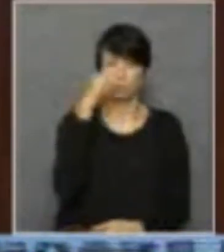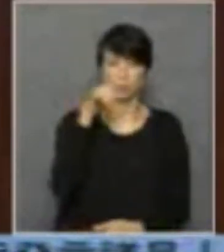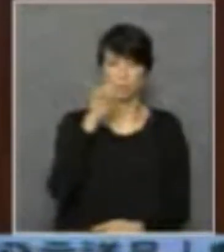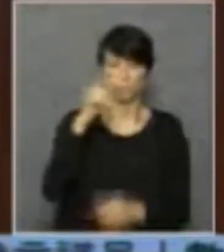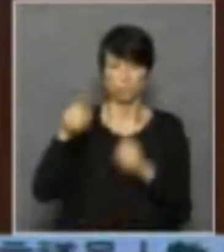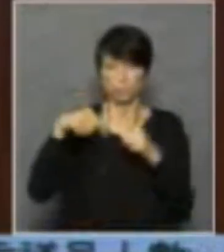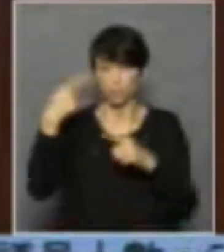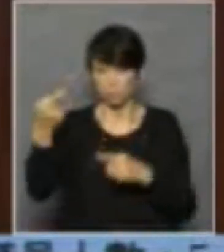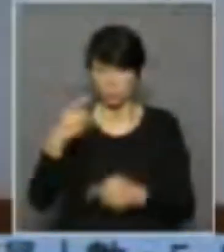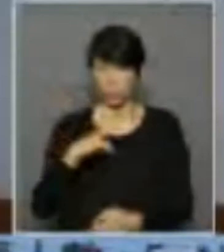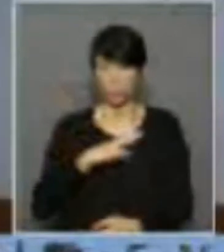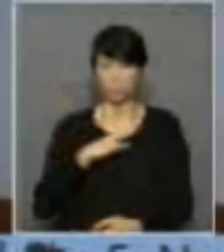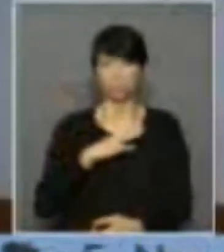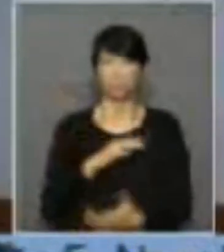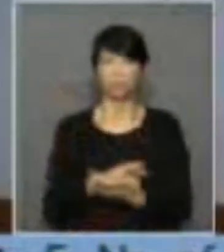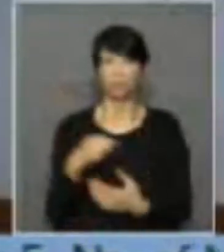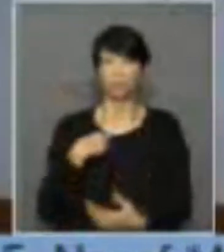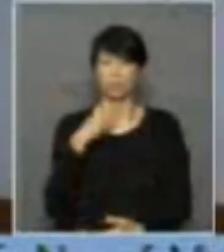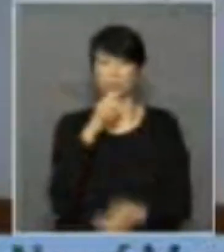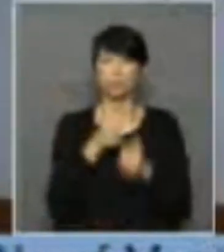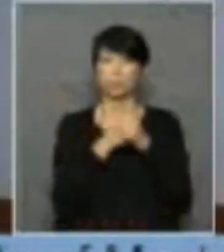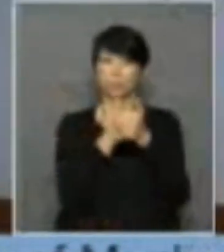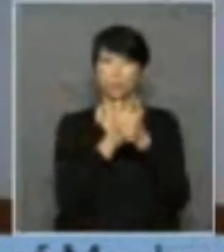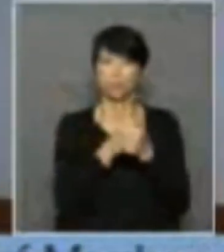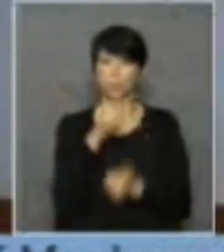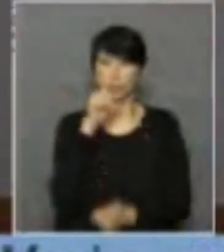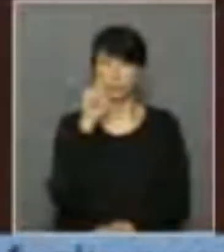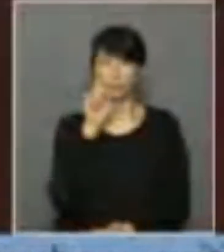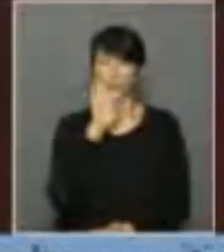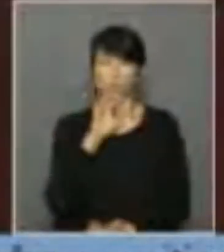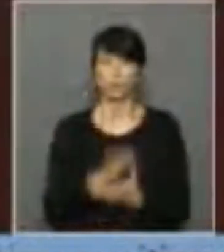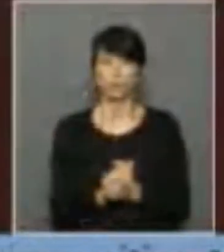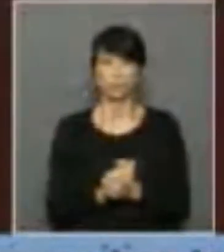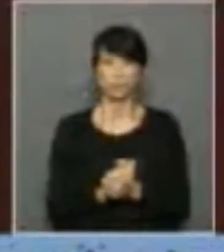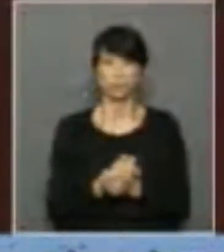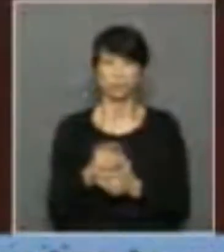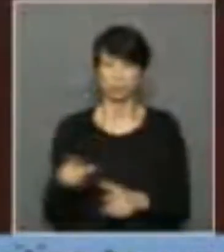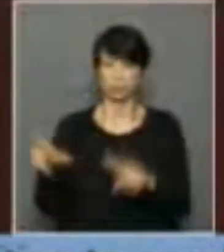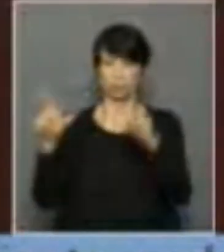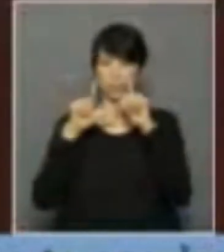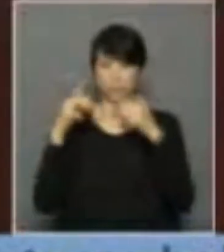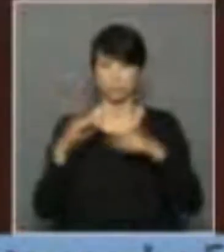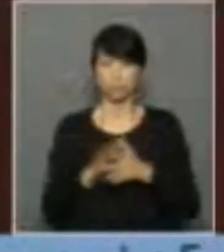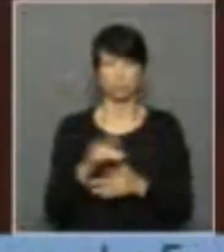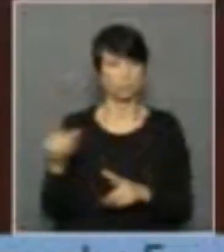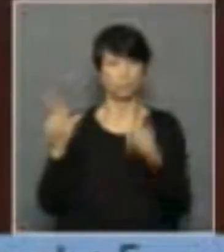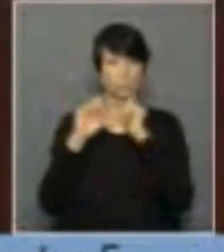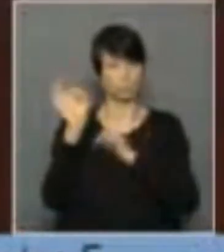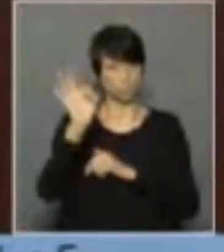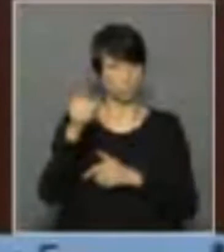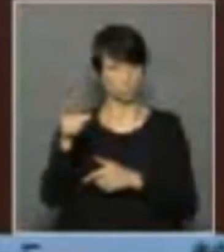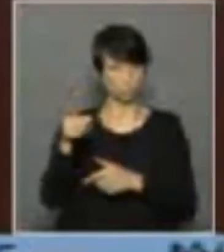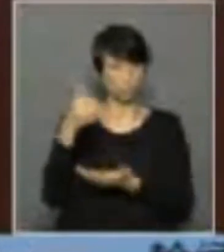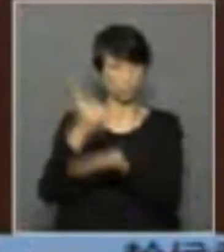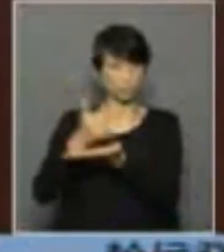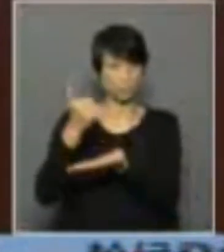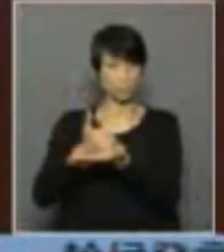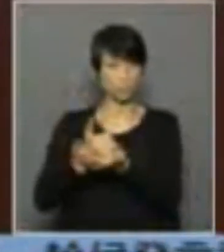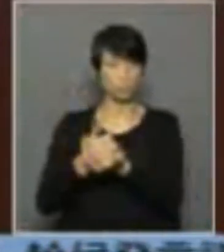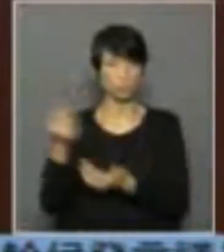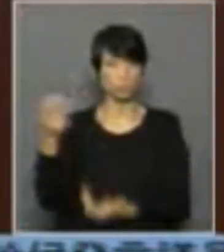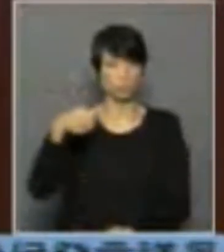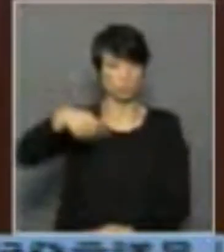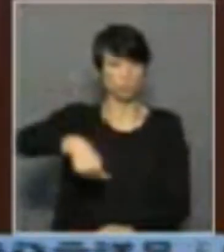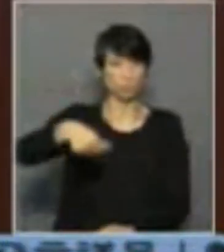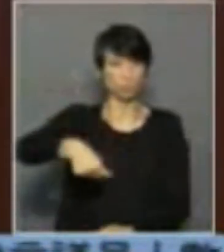他 我有事問的， 請你其他，你問的問題局長已經答了。如果你還有問題呢，請你坐低再按過那個